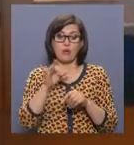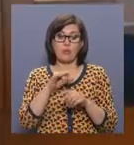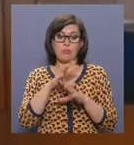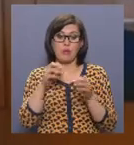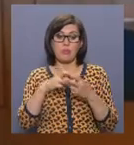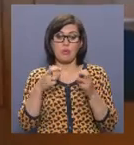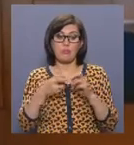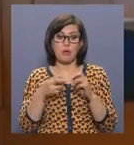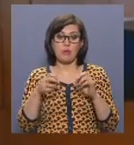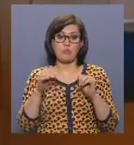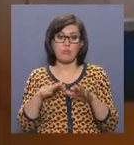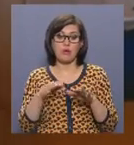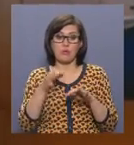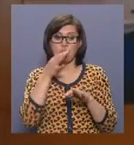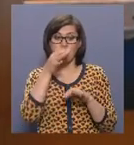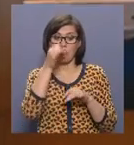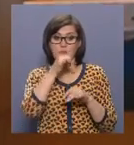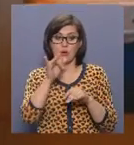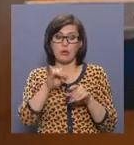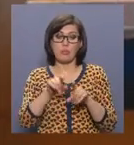барлық мәселенің шешімі деп айталмаймын.